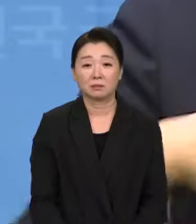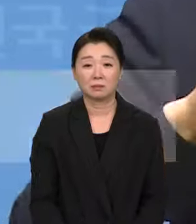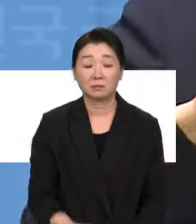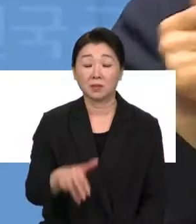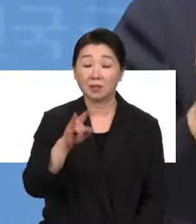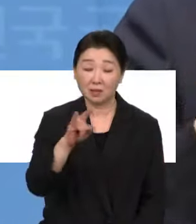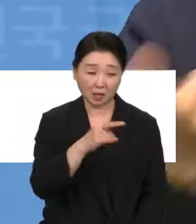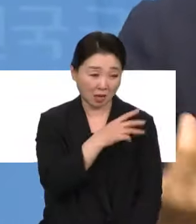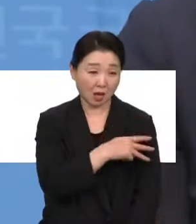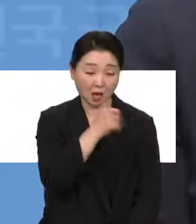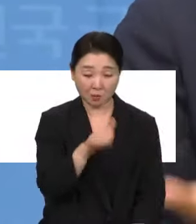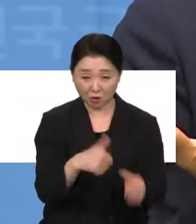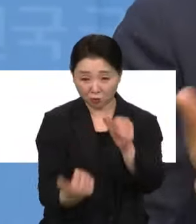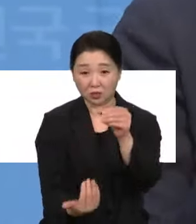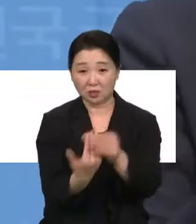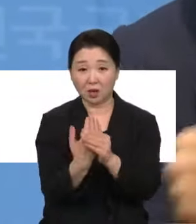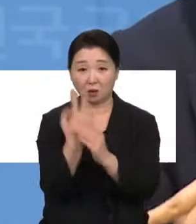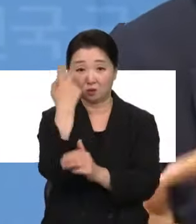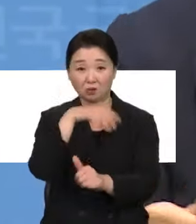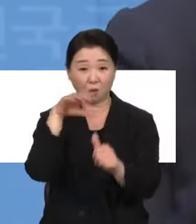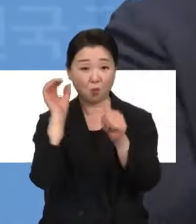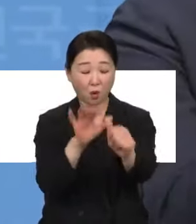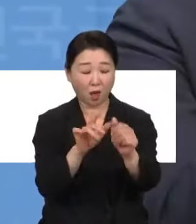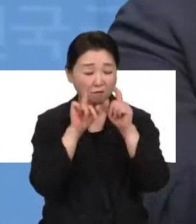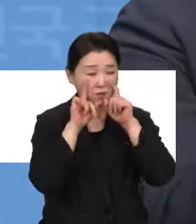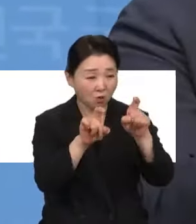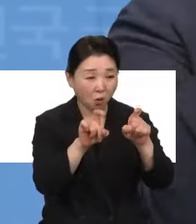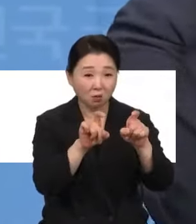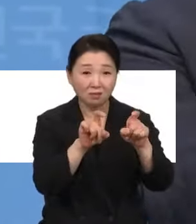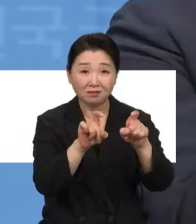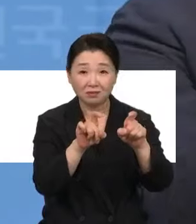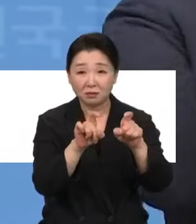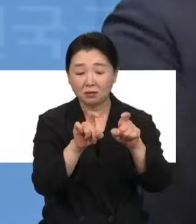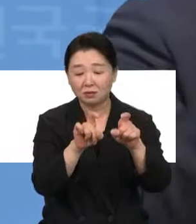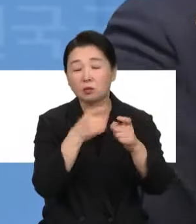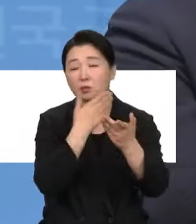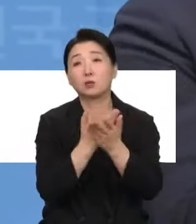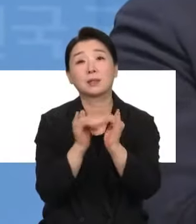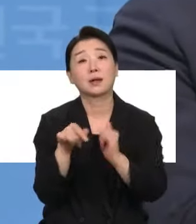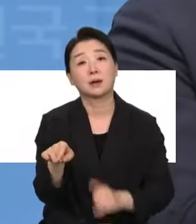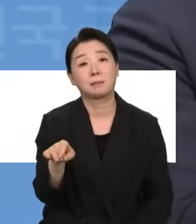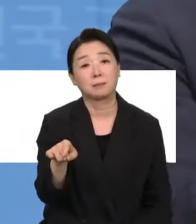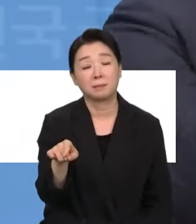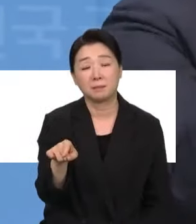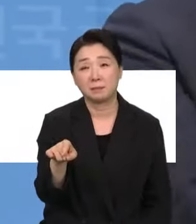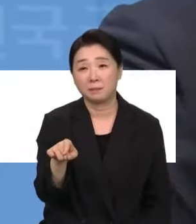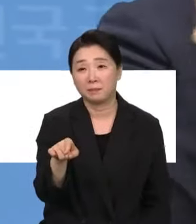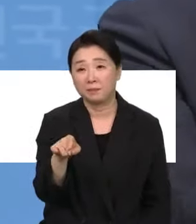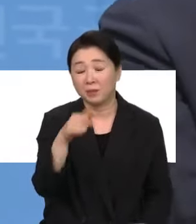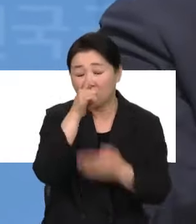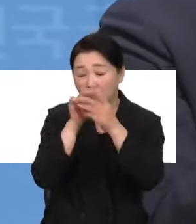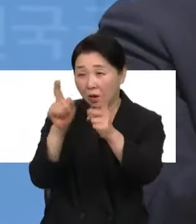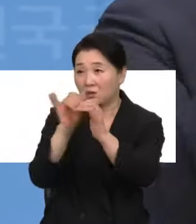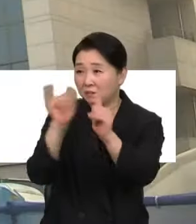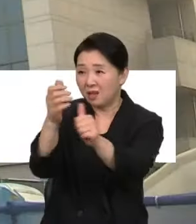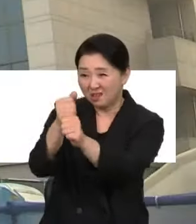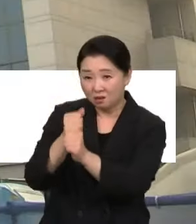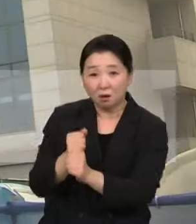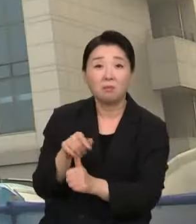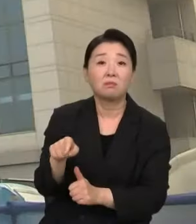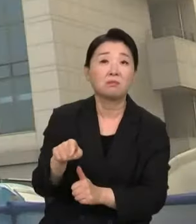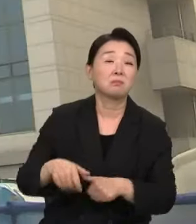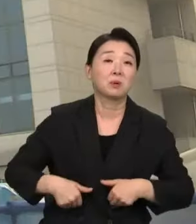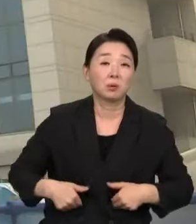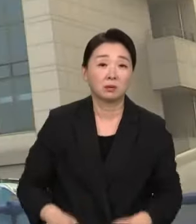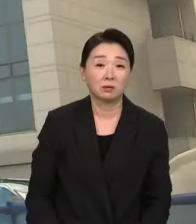최해병 순직 사건 외압 의혹의 핵심 관련자입니다. 피의자로 입건해도 모자랄 사람을.